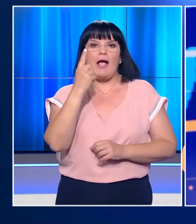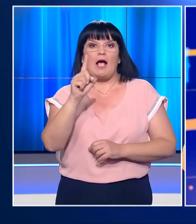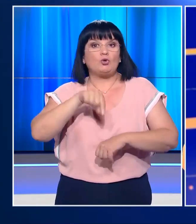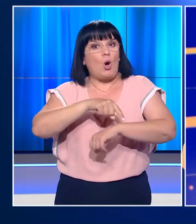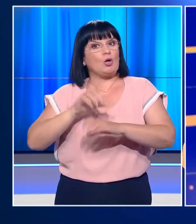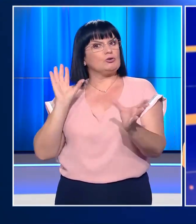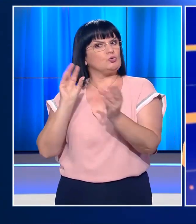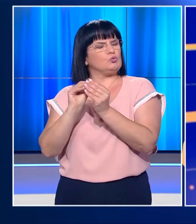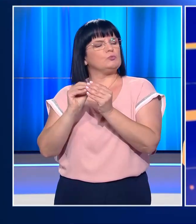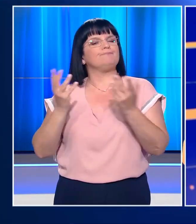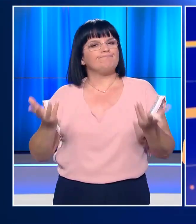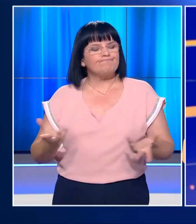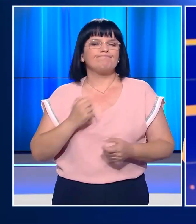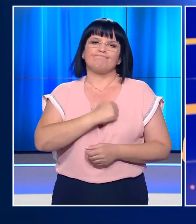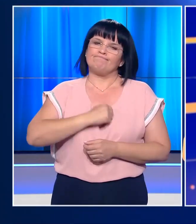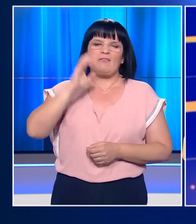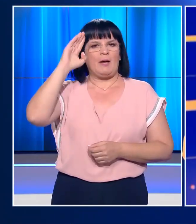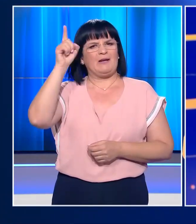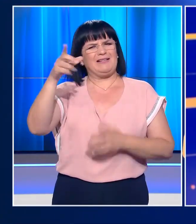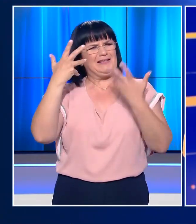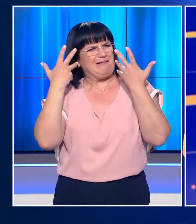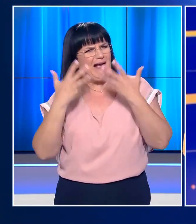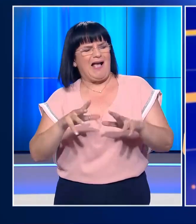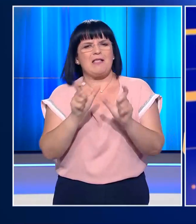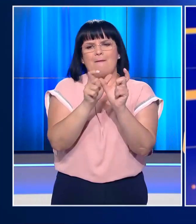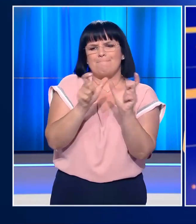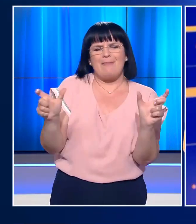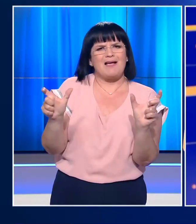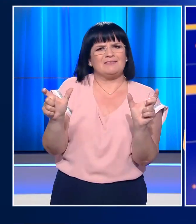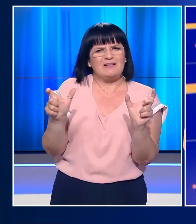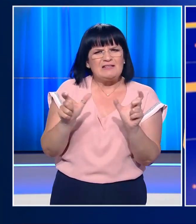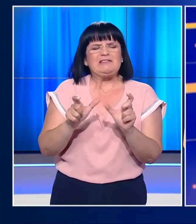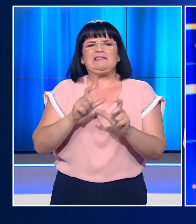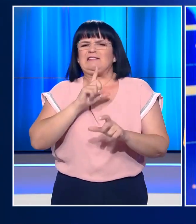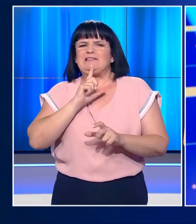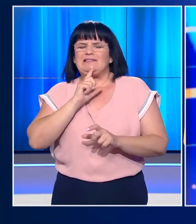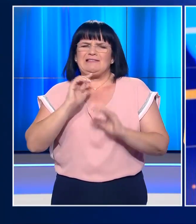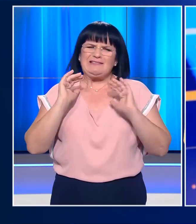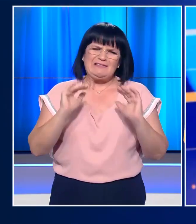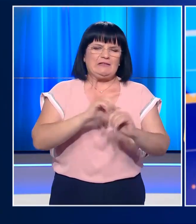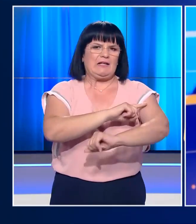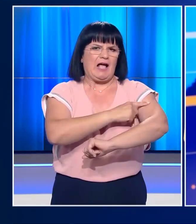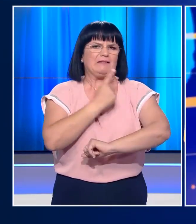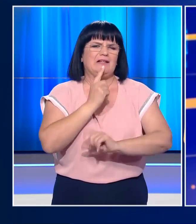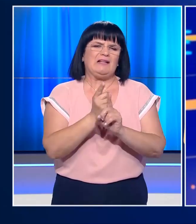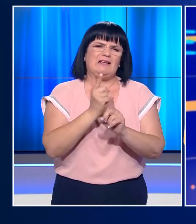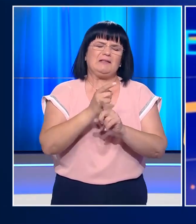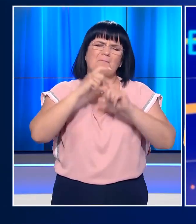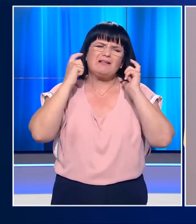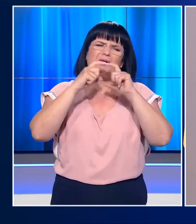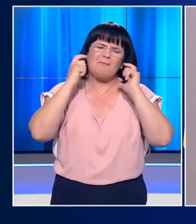ώρες. Πιο δραματική είναι η κατάσταση στις Ηνωμένες Πολιτείες, όπου τα μέτρα επιστρέφουν και οι εκκλήσεις ειδικών για χρήση μάσκας πληθαίνουν.